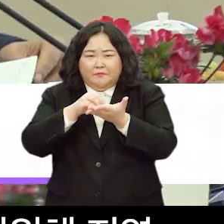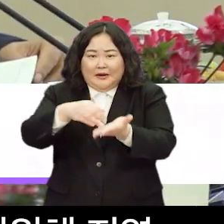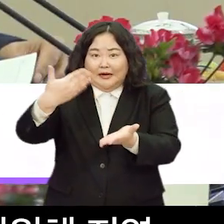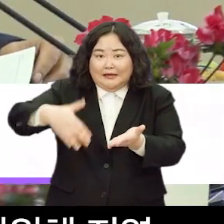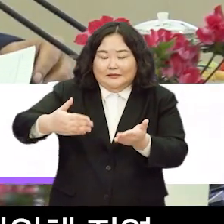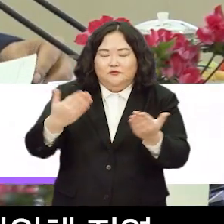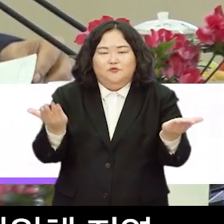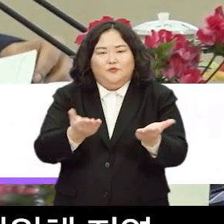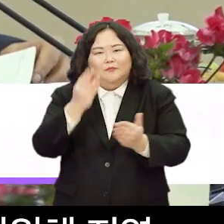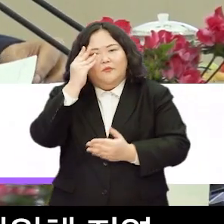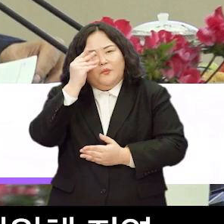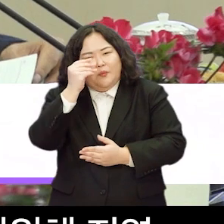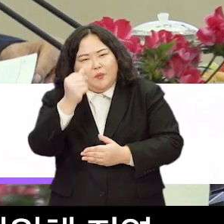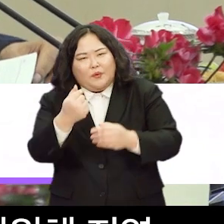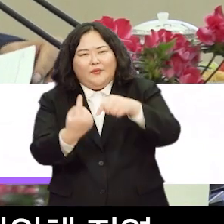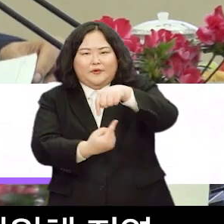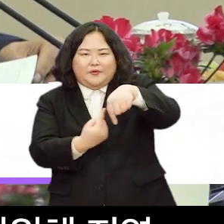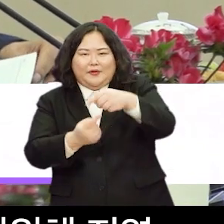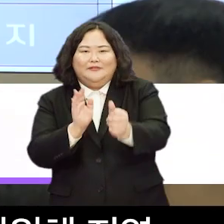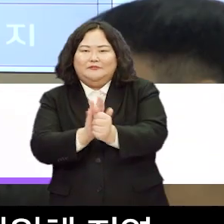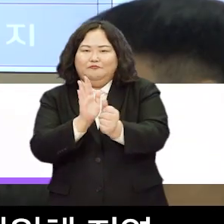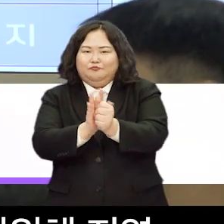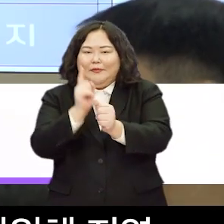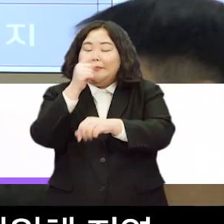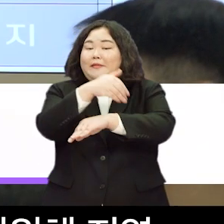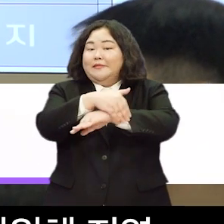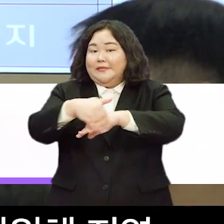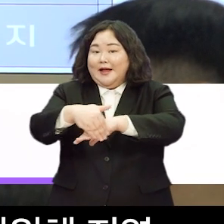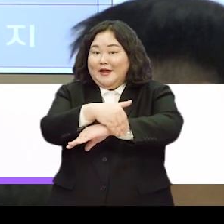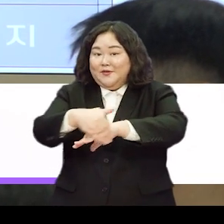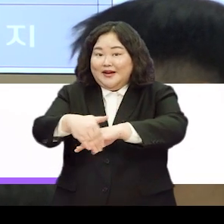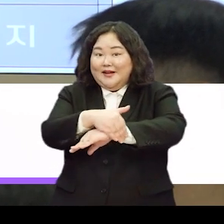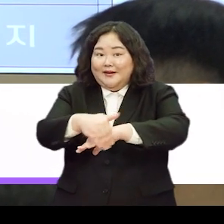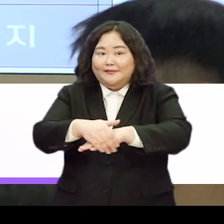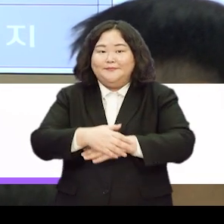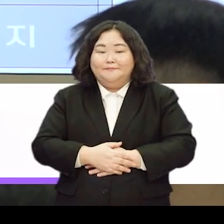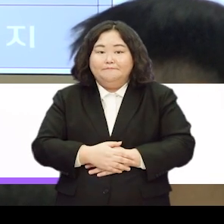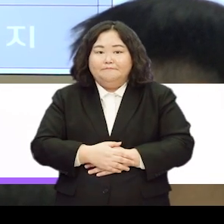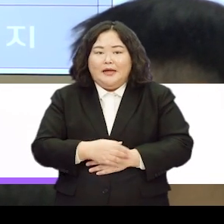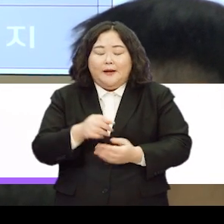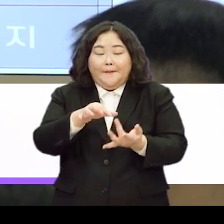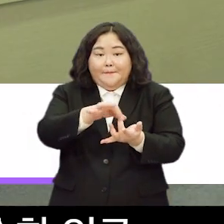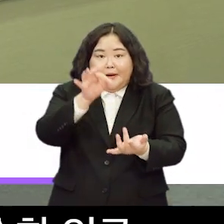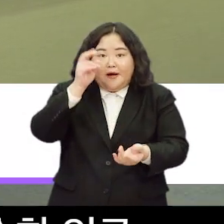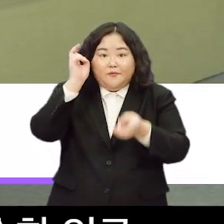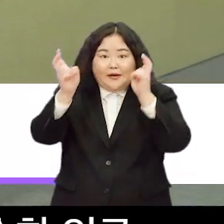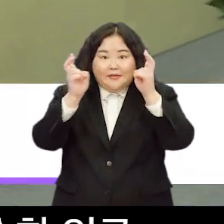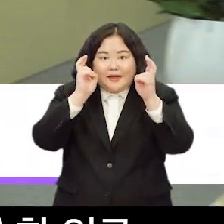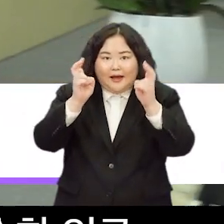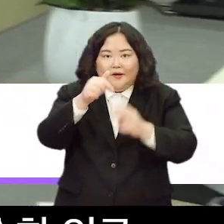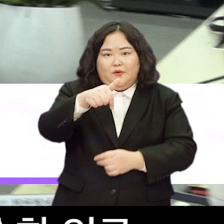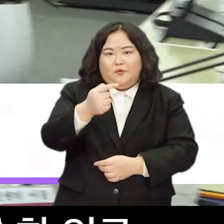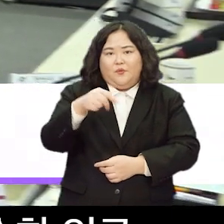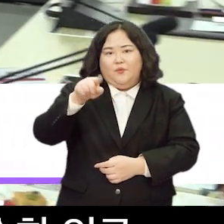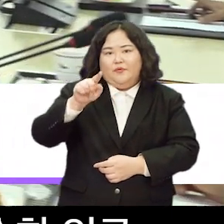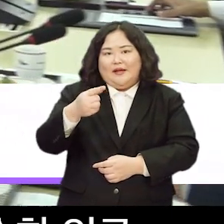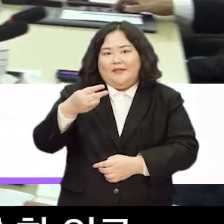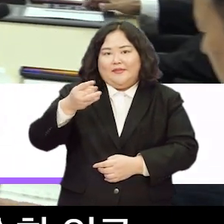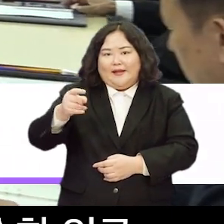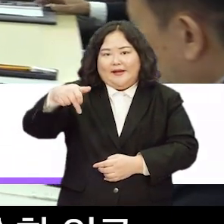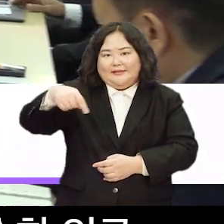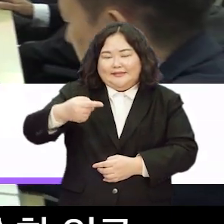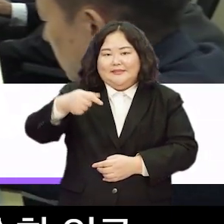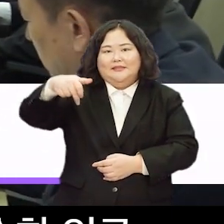미취업 청년들의 취업 활성화와 장기 근속을 지원해 지역 정착을 도모합니다. 선정된 기업은